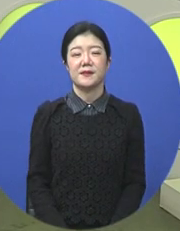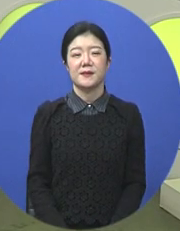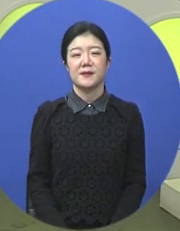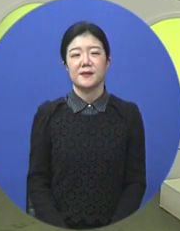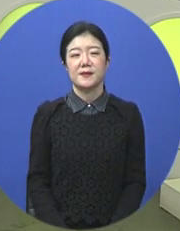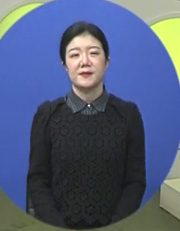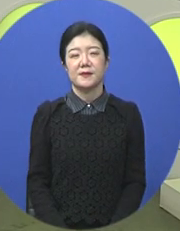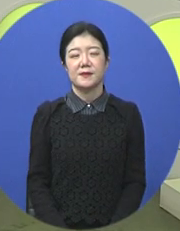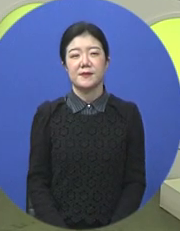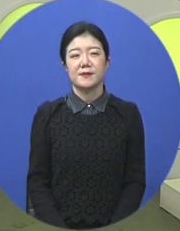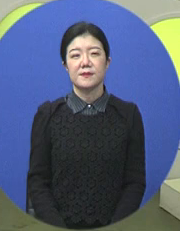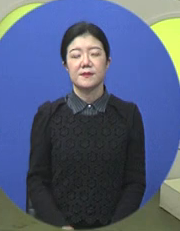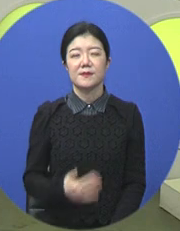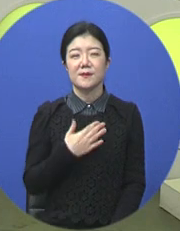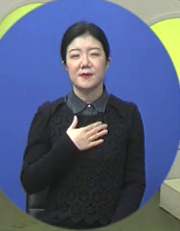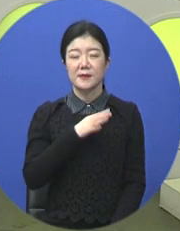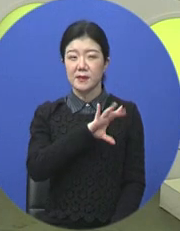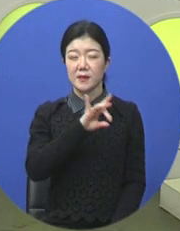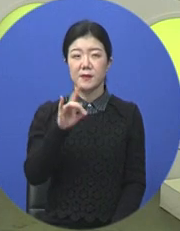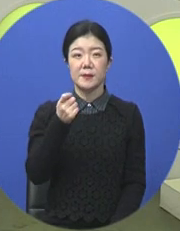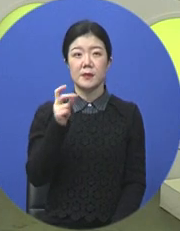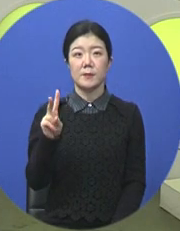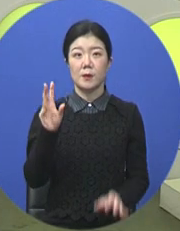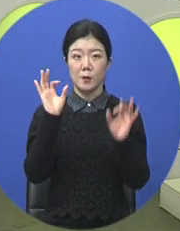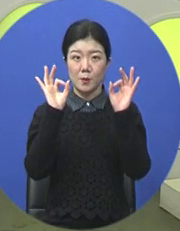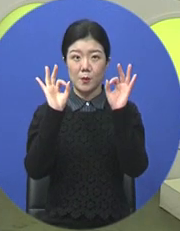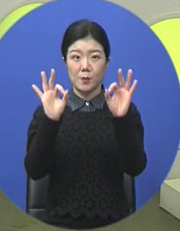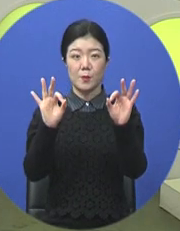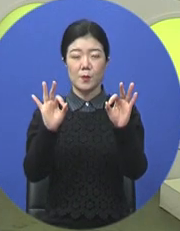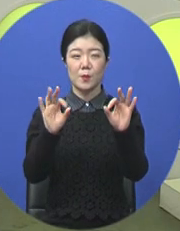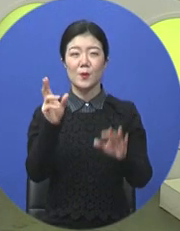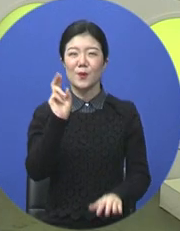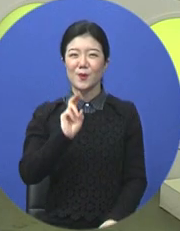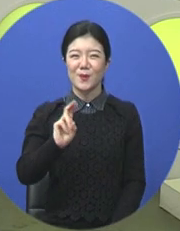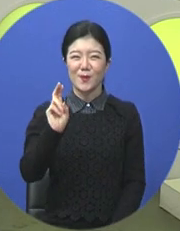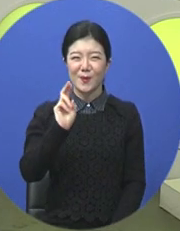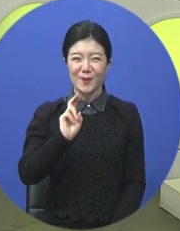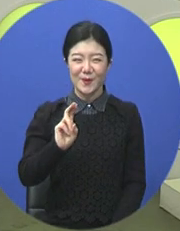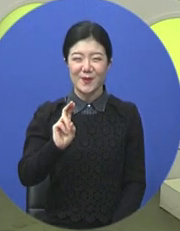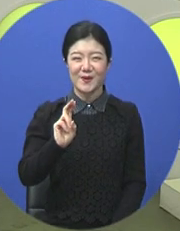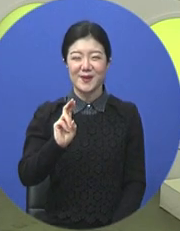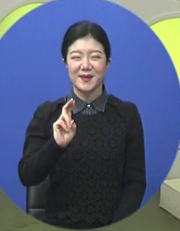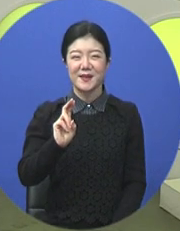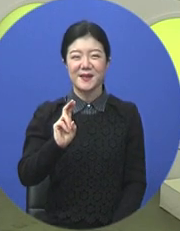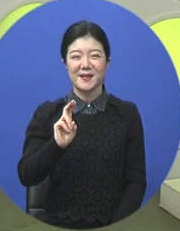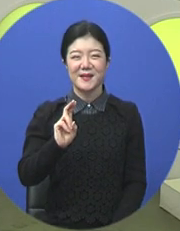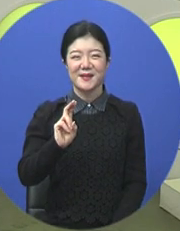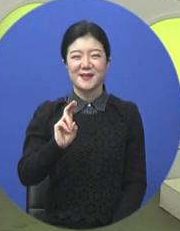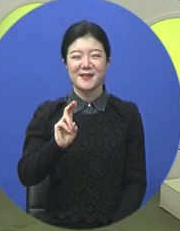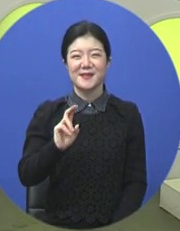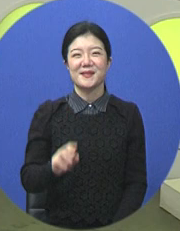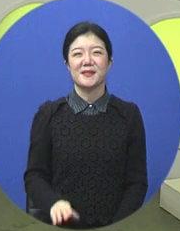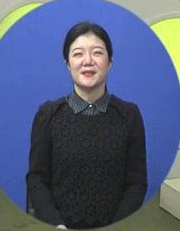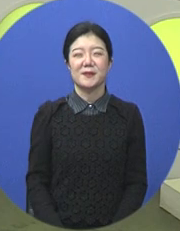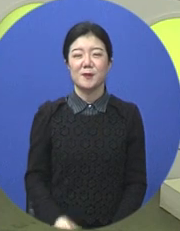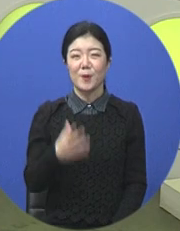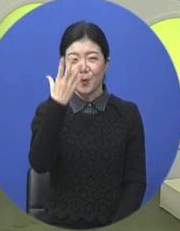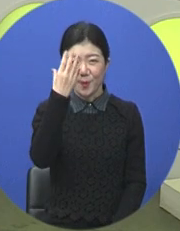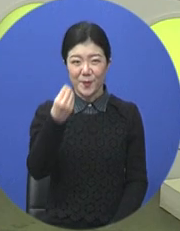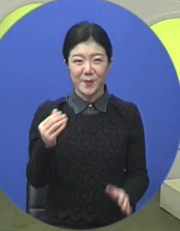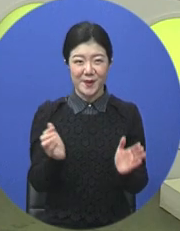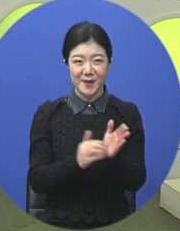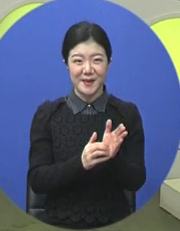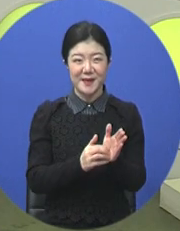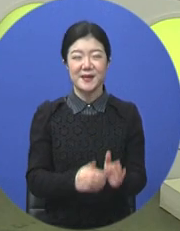네 아이 초 4 에 가끔 tv 듀퐁 하는 이 노래하고 하는 또 시계 에 그렇게 파팟 것 은 의원